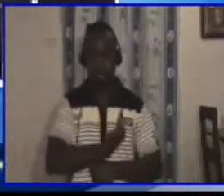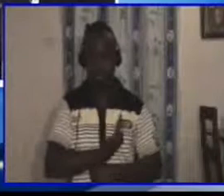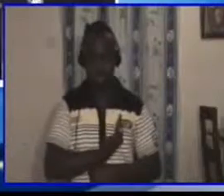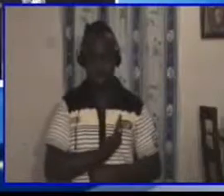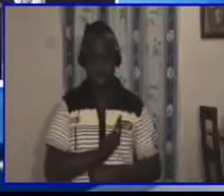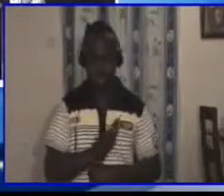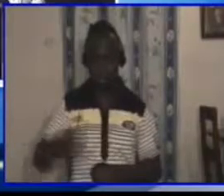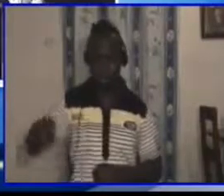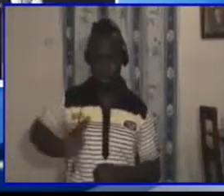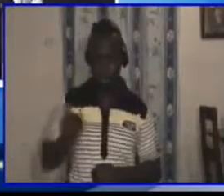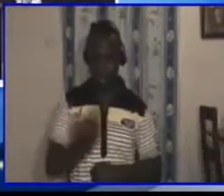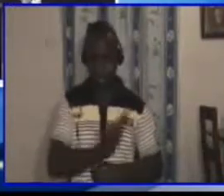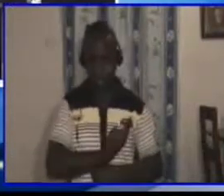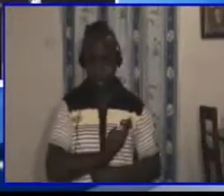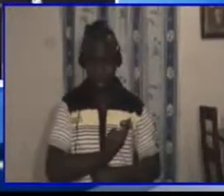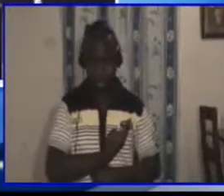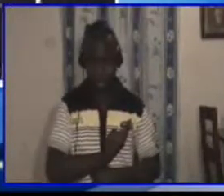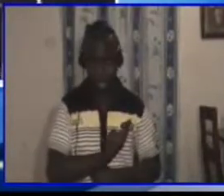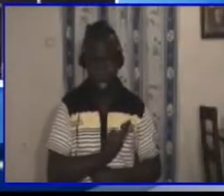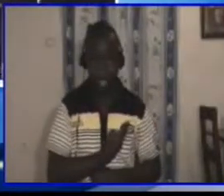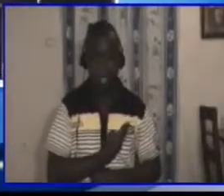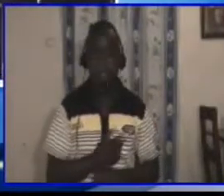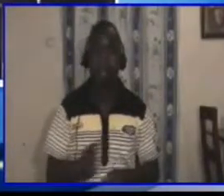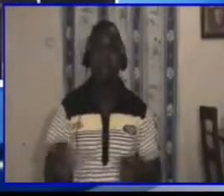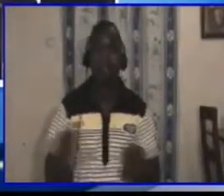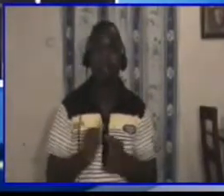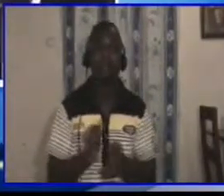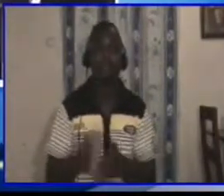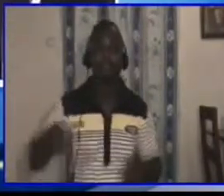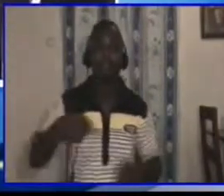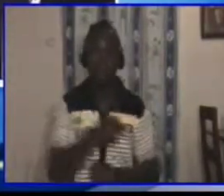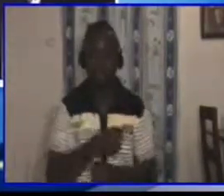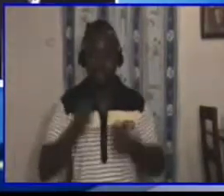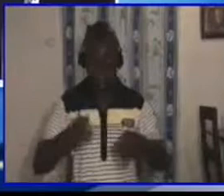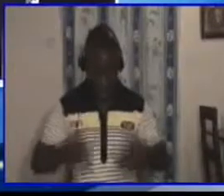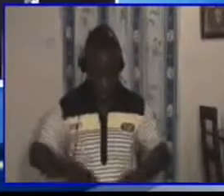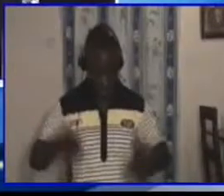ma la parola di dio dimora in eterno